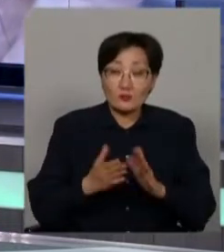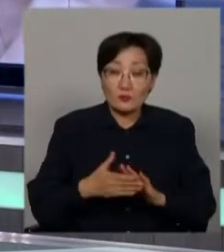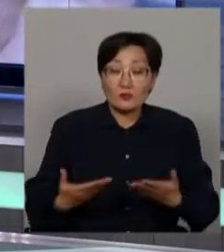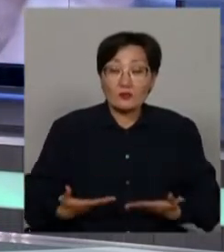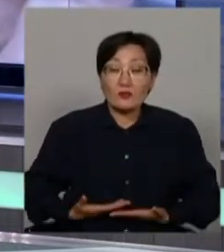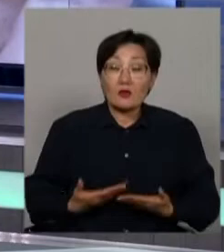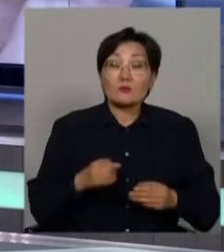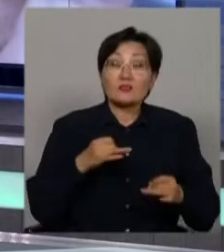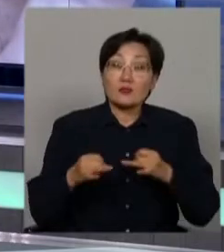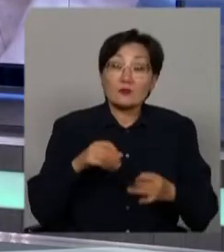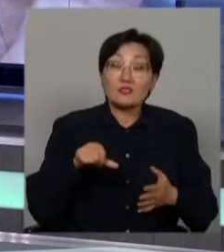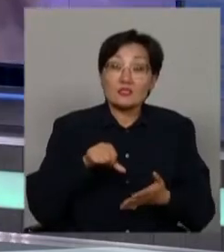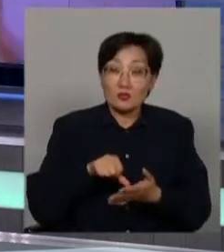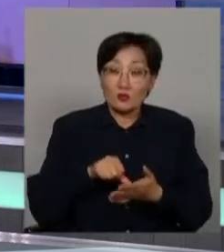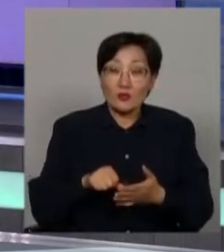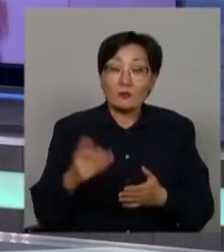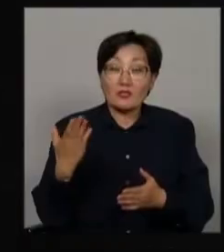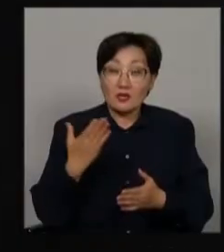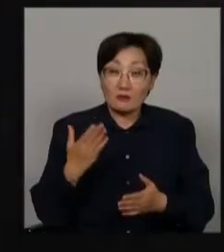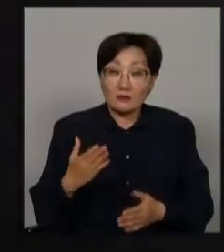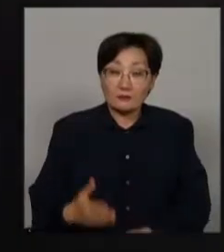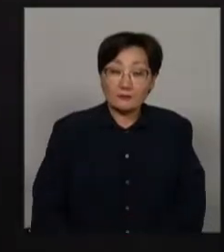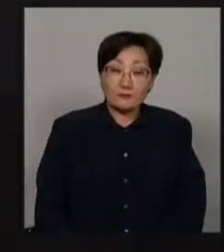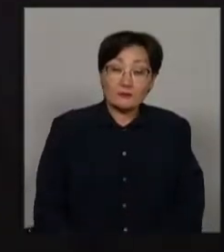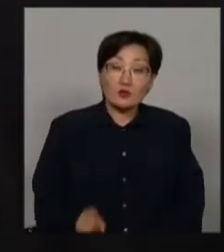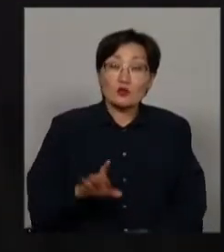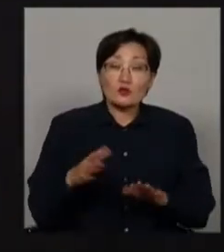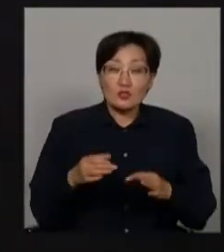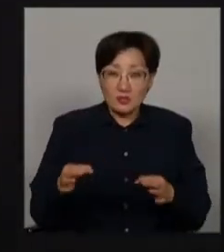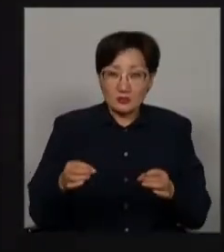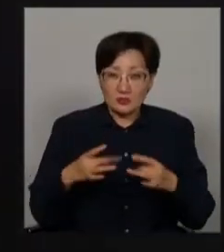Нургалиева поговорила с героями драмы. Не буду отсечить.